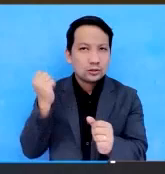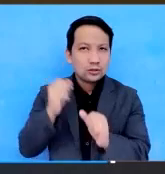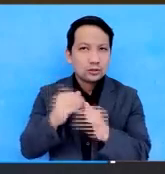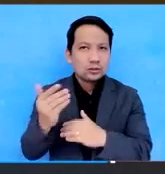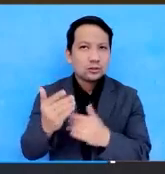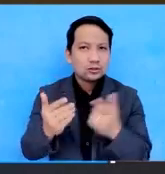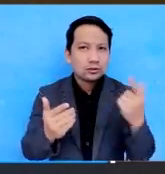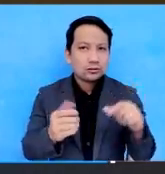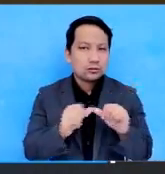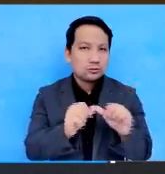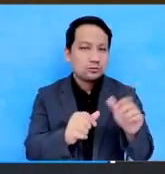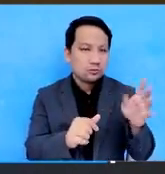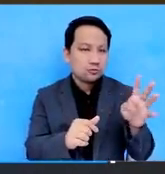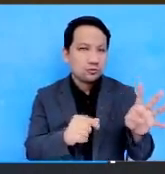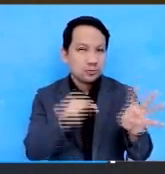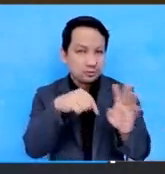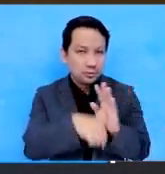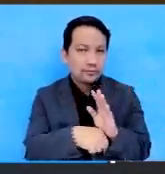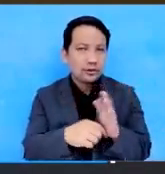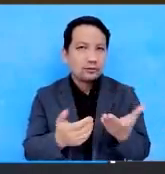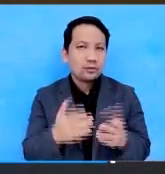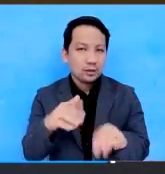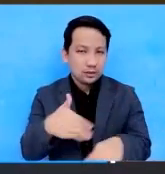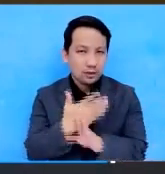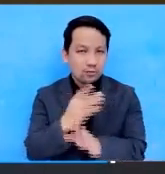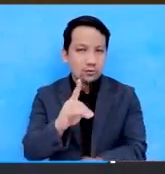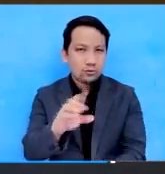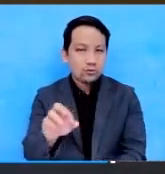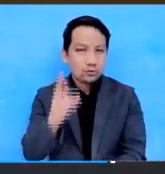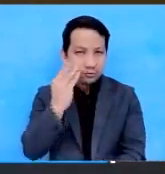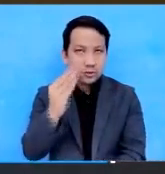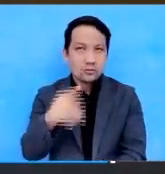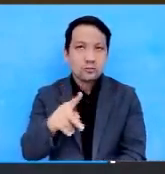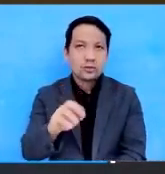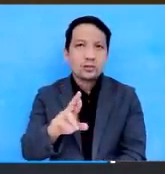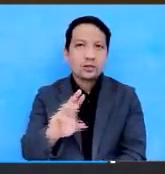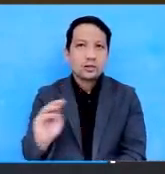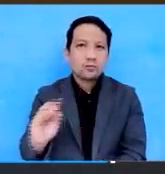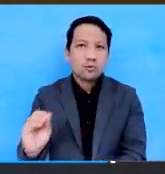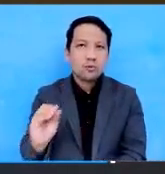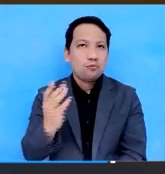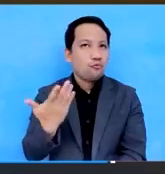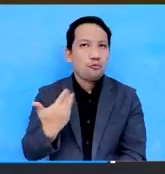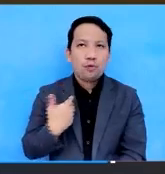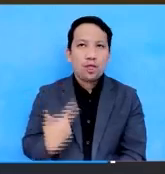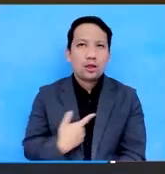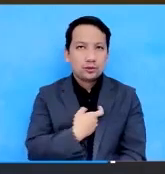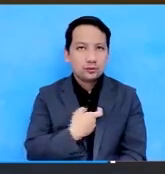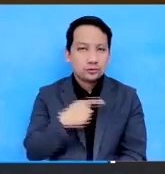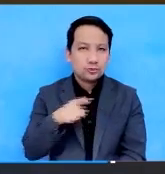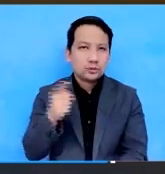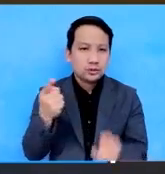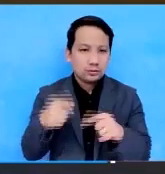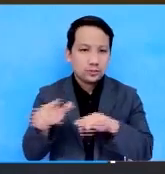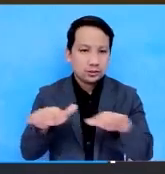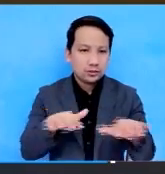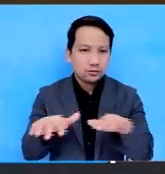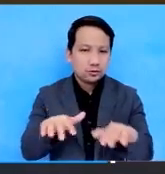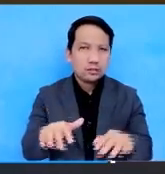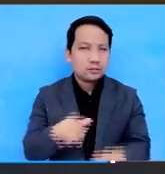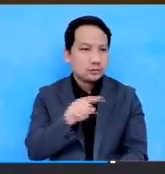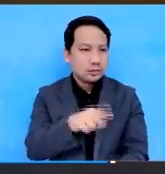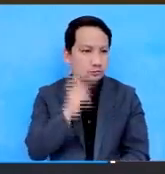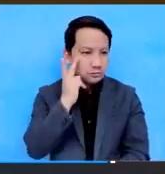earthquakes. Ayon sa Davao de Oro PDRRMO, wala namang naitalang patay mula sa lindol. Inaalam pa raw